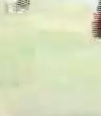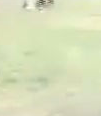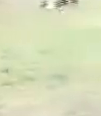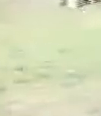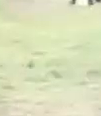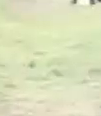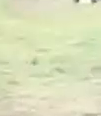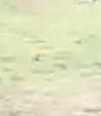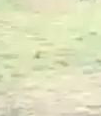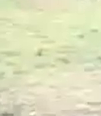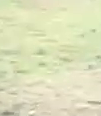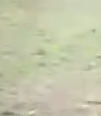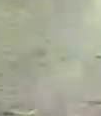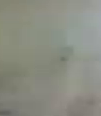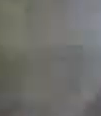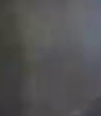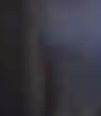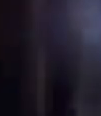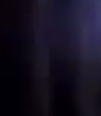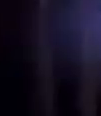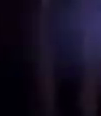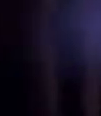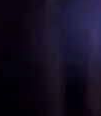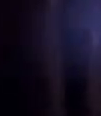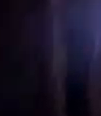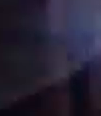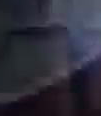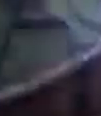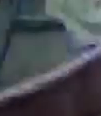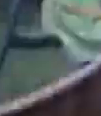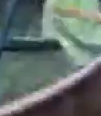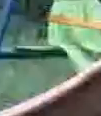madre sa Queen of Peace Children's Home.